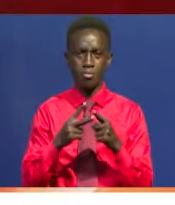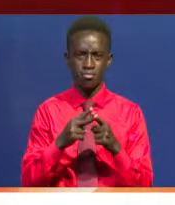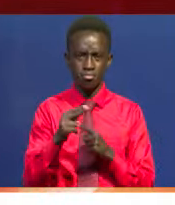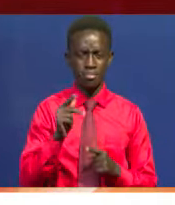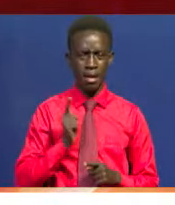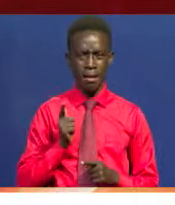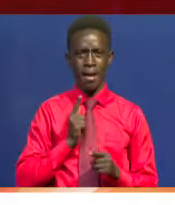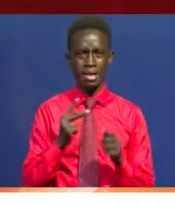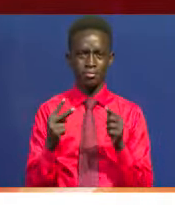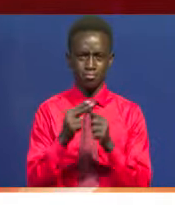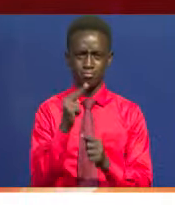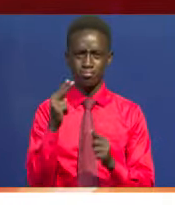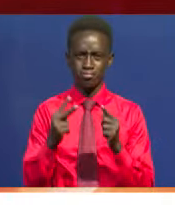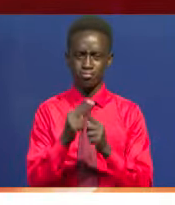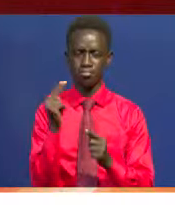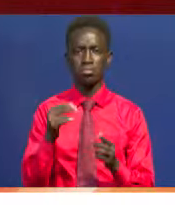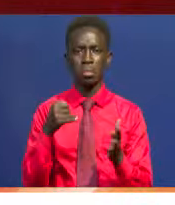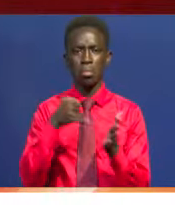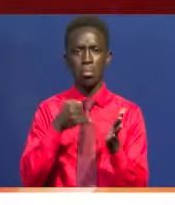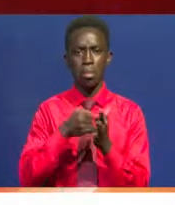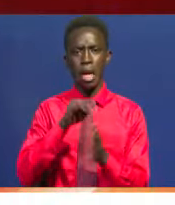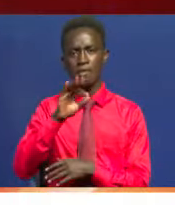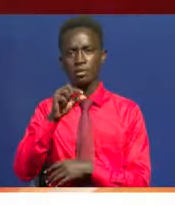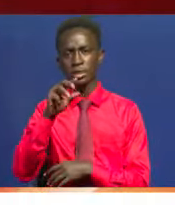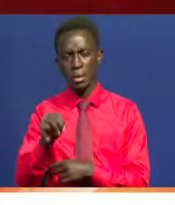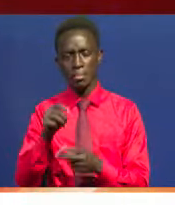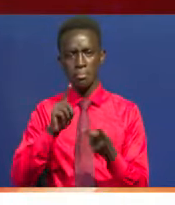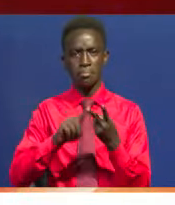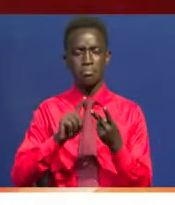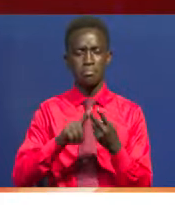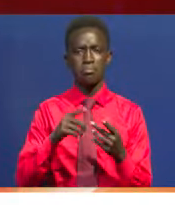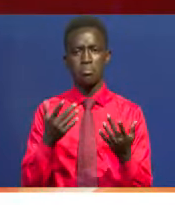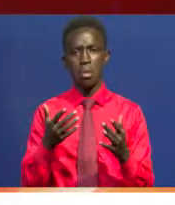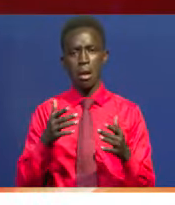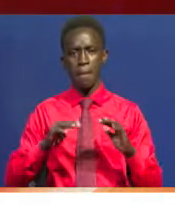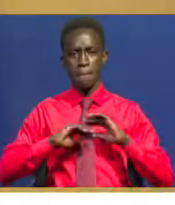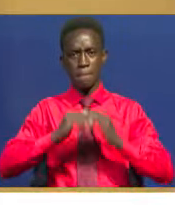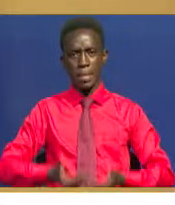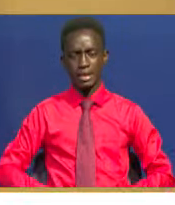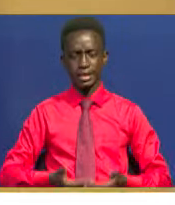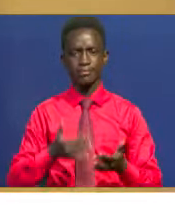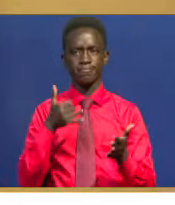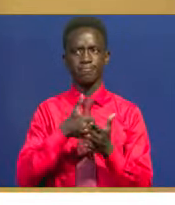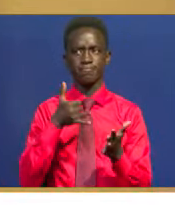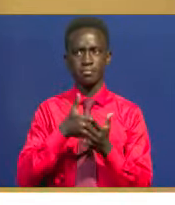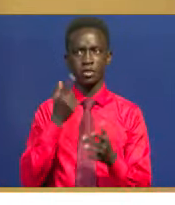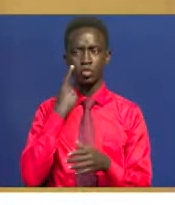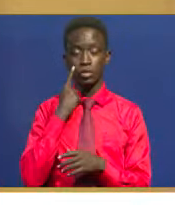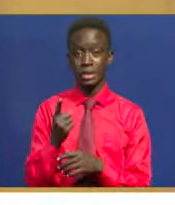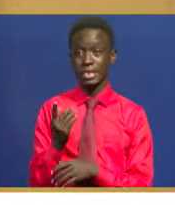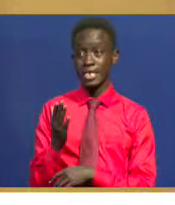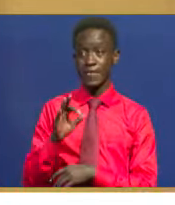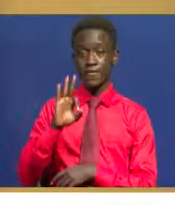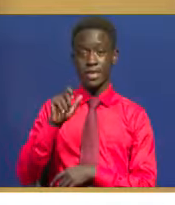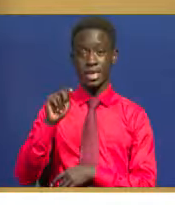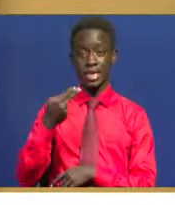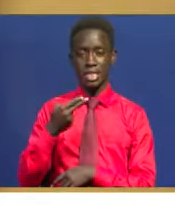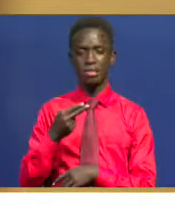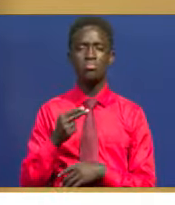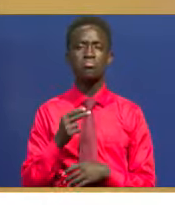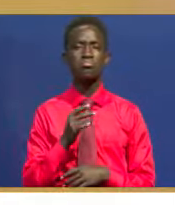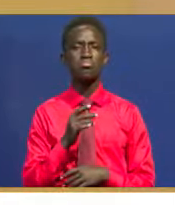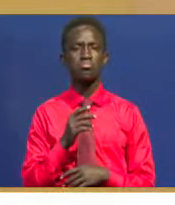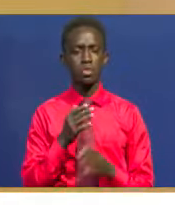na dhulma za kijinsia na mimba na ndoa za mapema. Afisa mkuu wa shirika hilo Faith to Action Network Peter